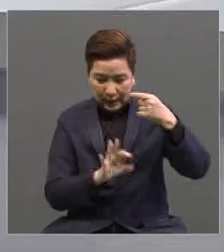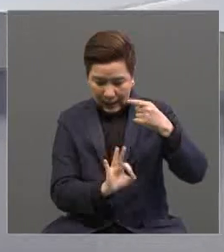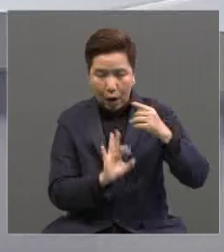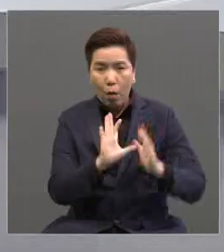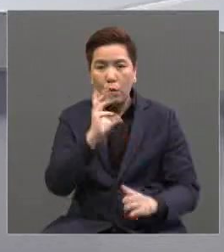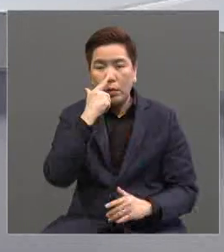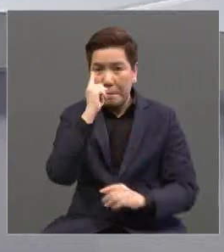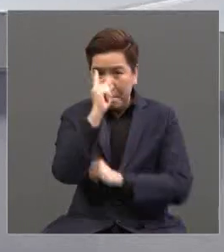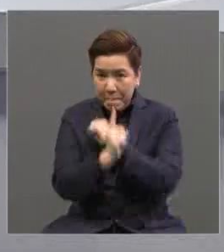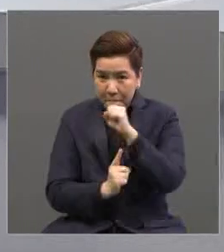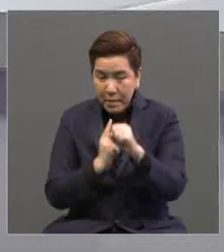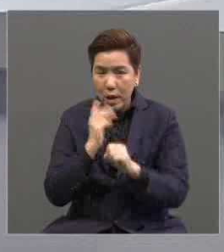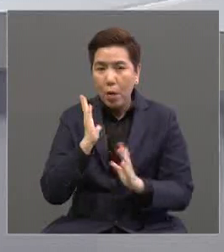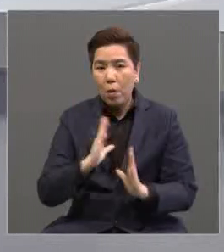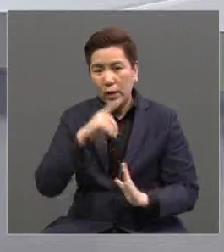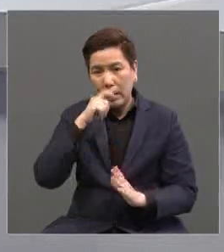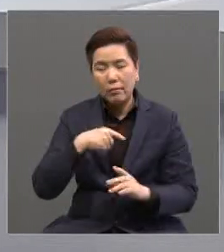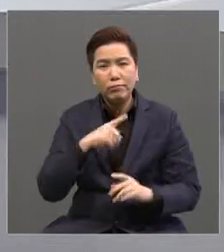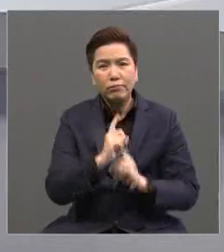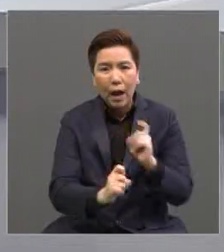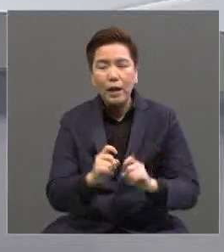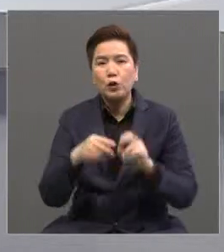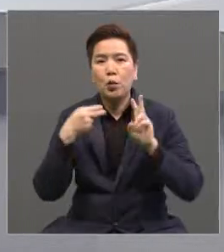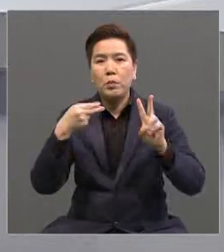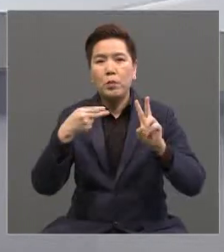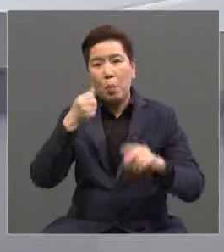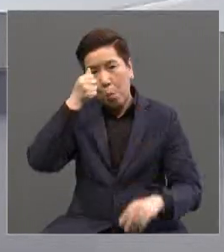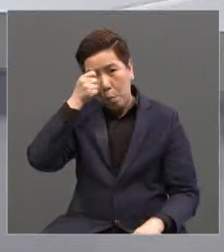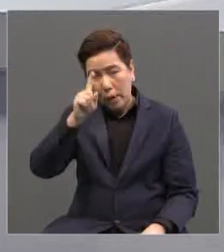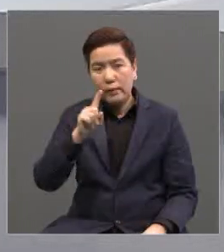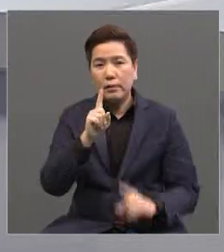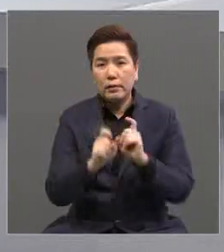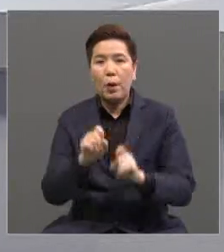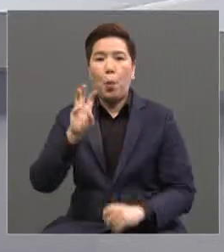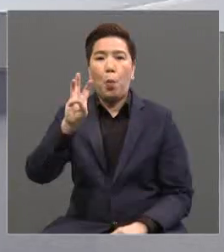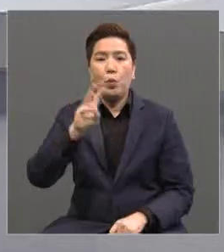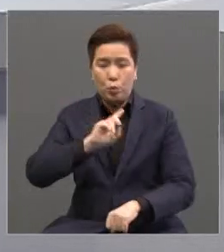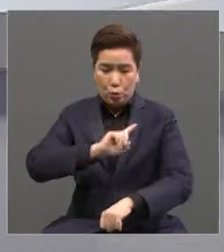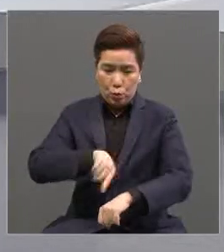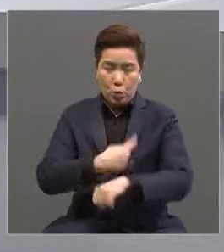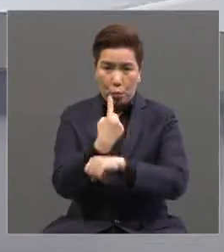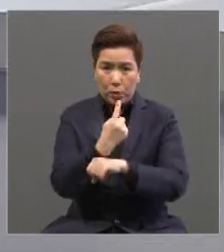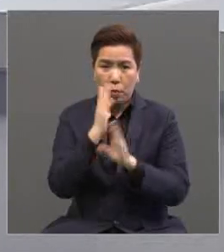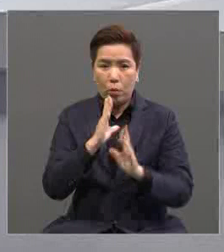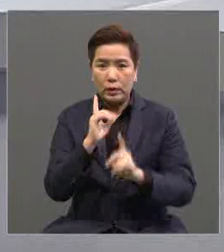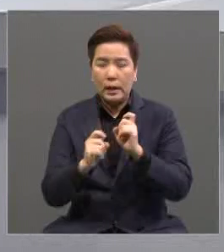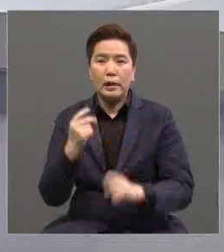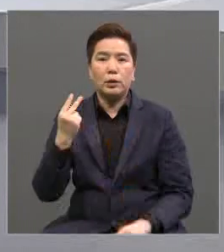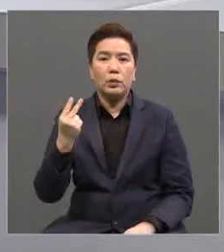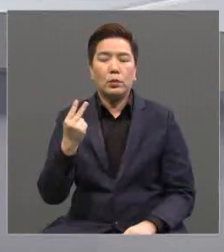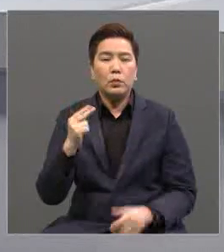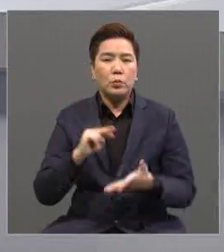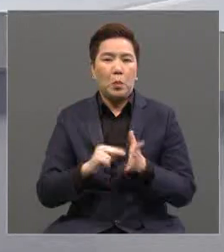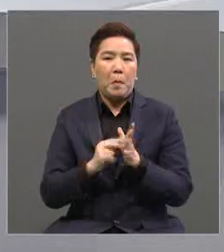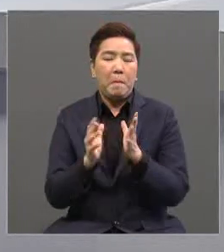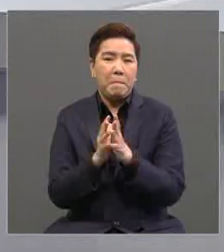ือปีนึงเนี่ยมีปีละประมาณ 20,000 คนเฉลี่ยตกวันละ6คนหรือชั่วโมงละ2คนนะคะโหถือว่าเป็น